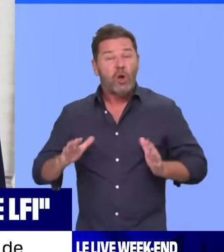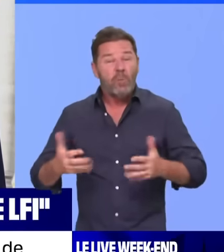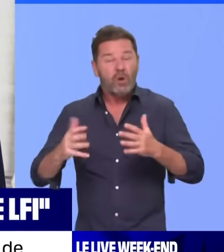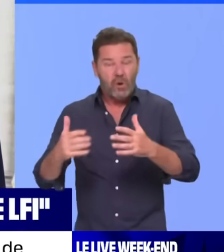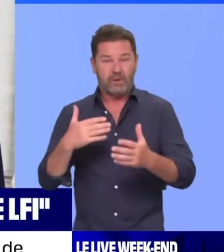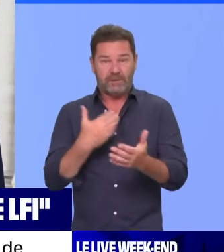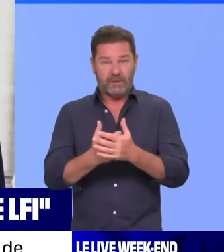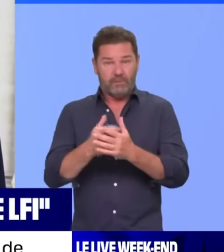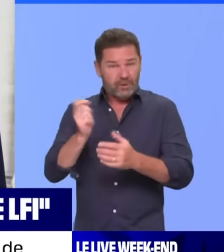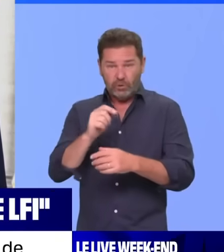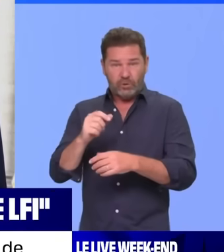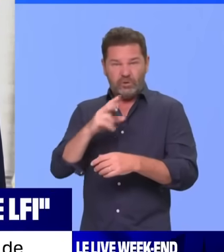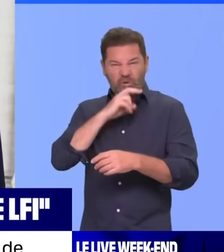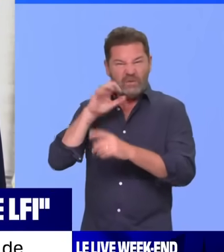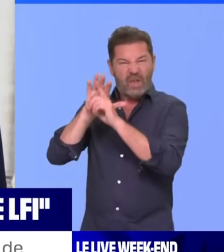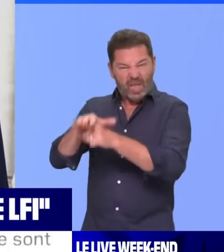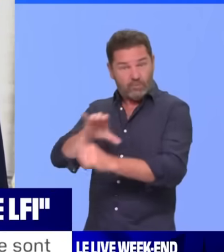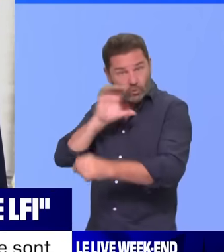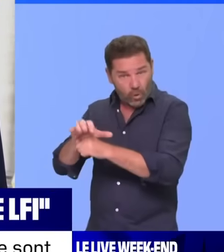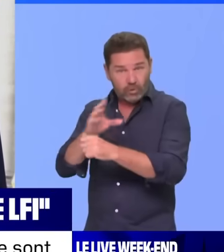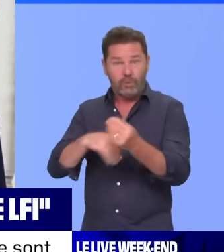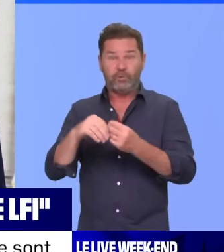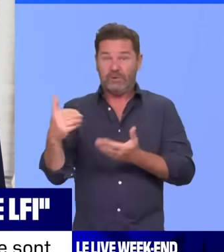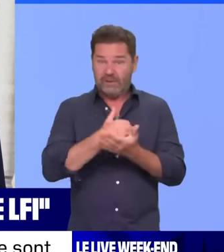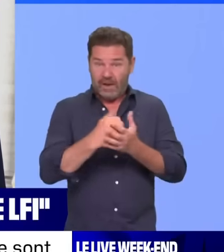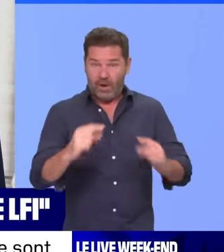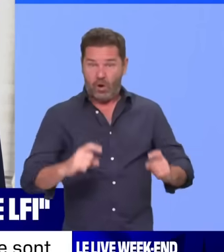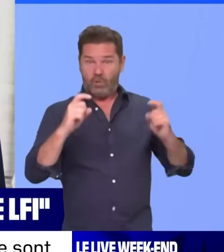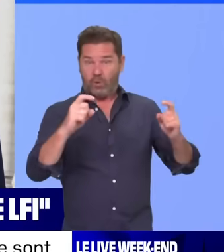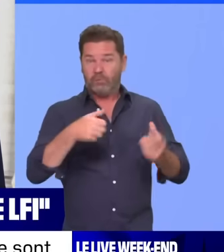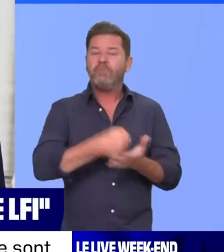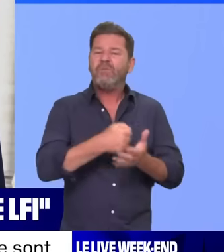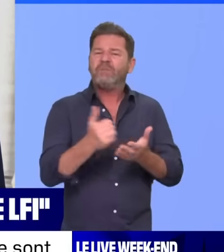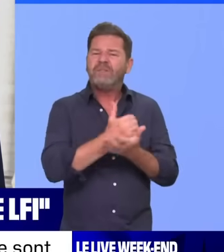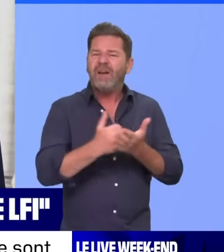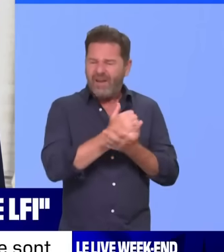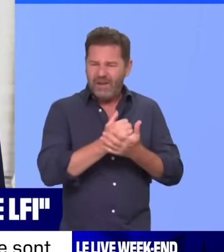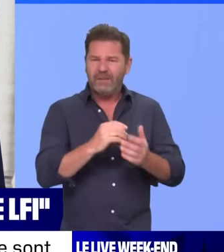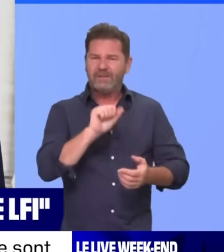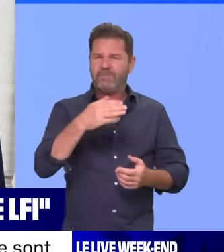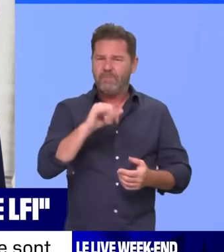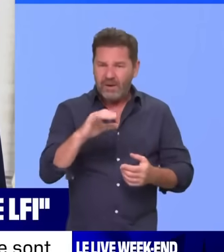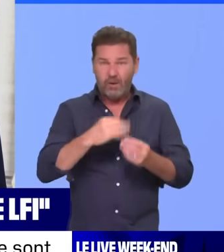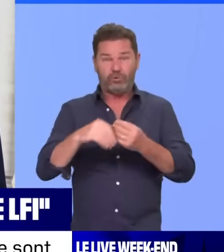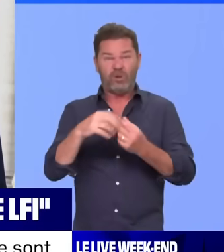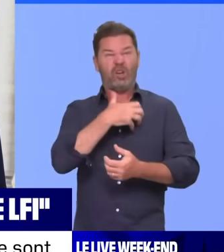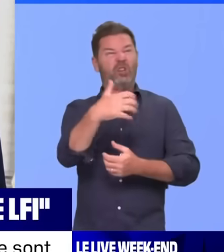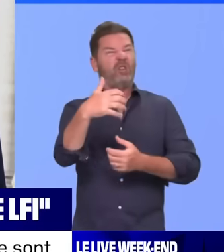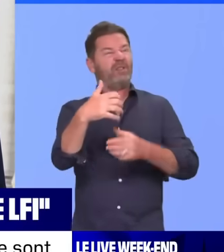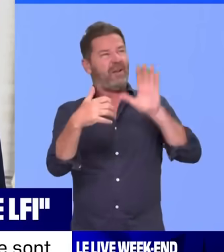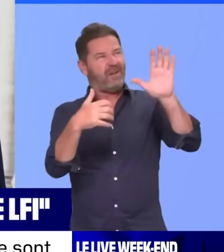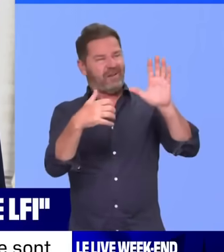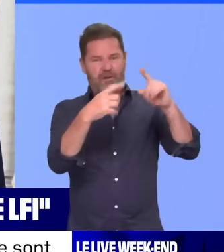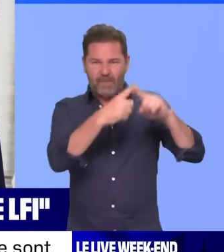l'anti sémitisme et à la fois augmenter les salaires le salaire minimum et redistribuer les richesses bref arrêtez de monter les